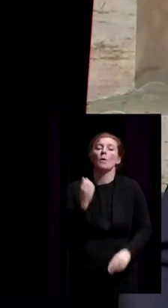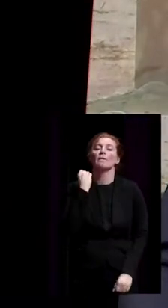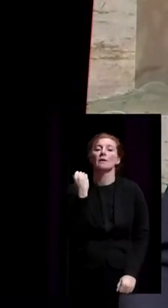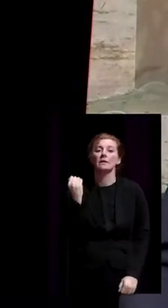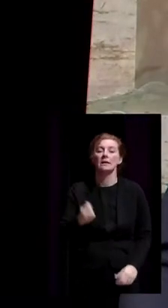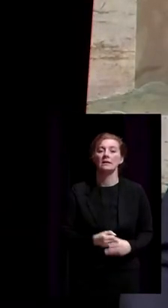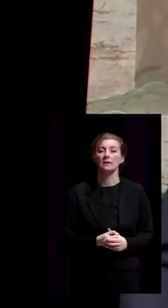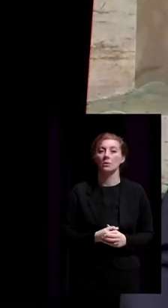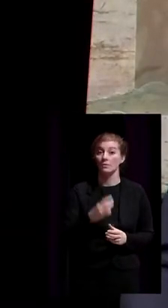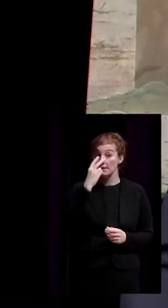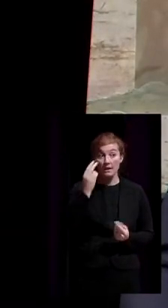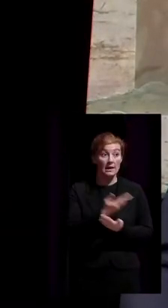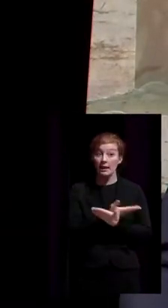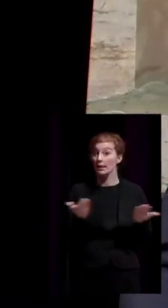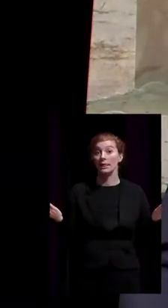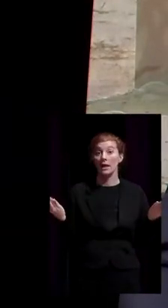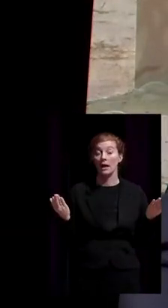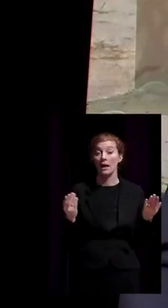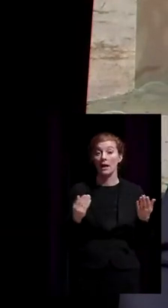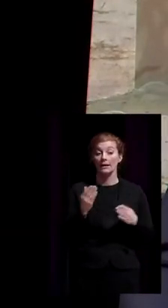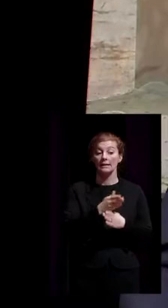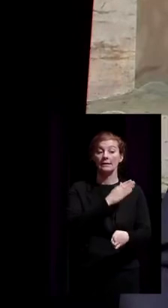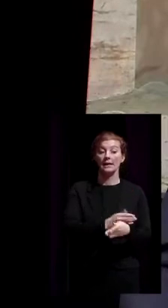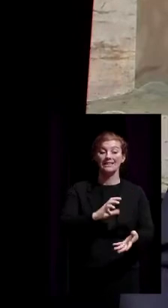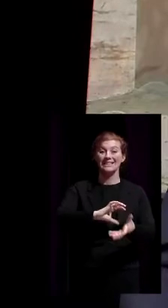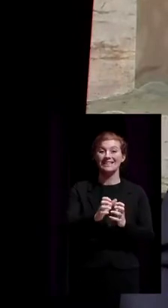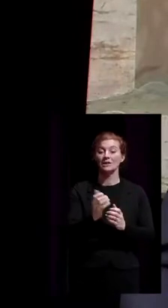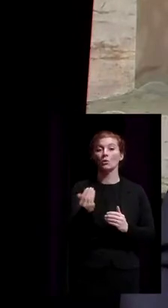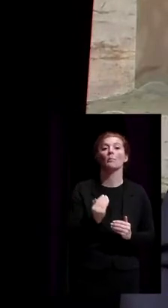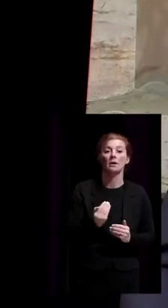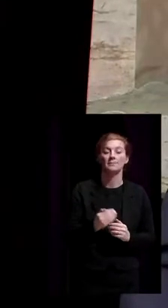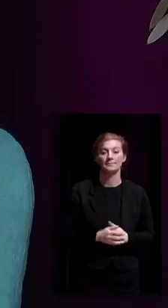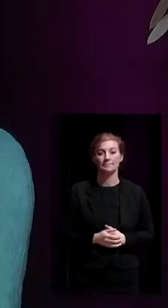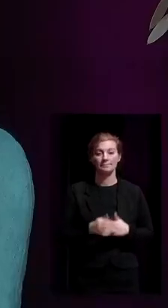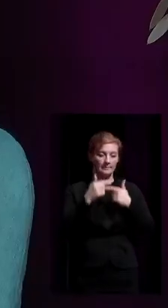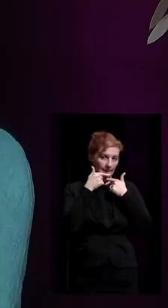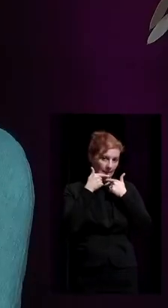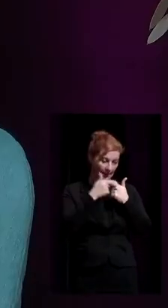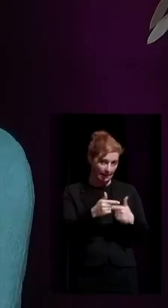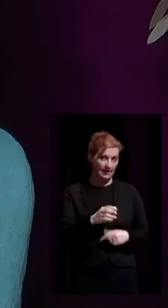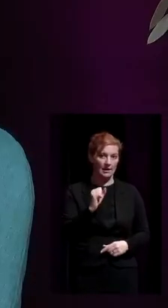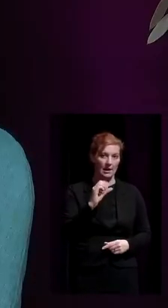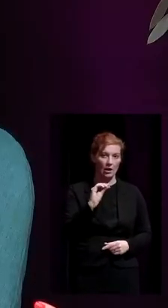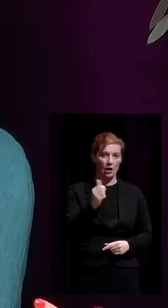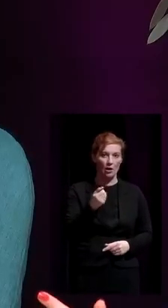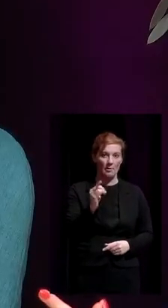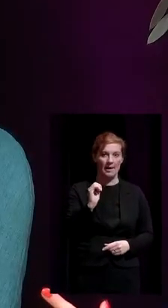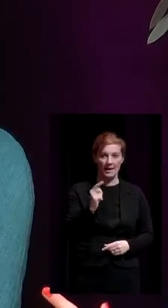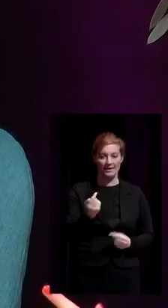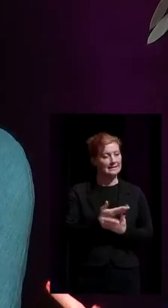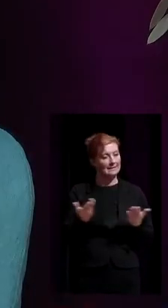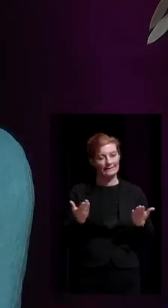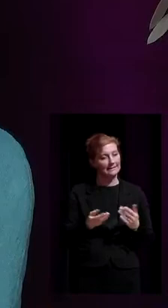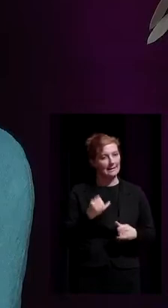och vi ser det inte för man får en kris av denna dimension. Tack. Gabriel, sist men inte minst, vår